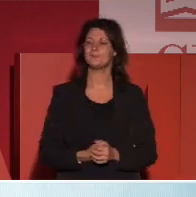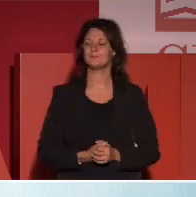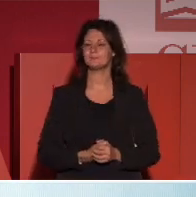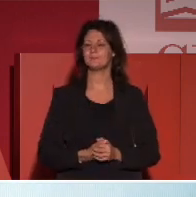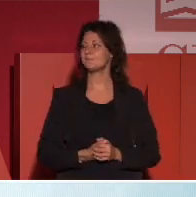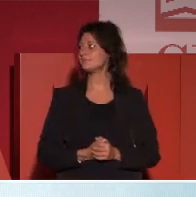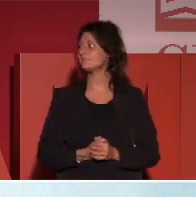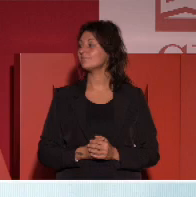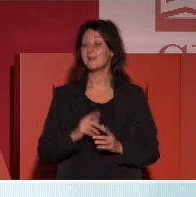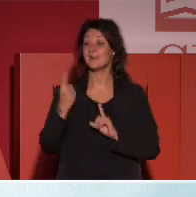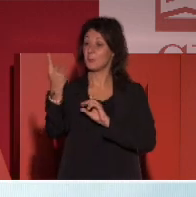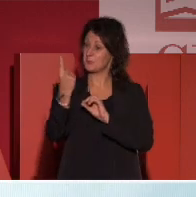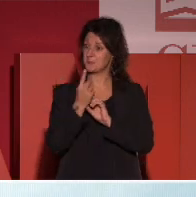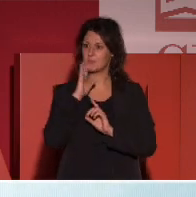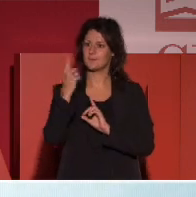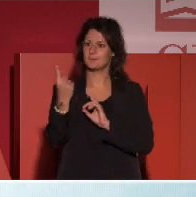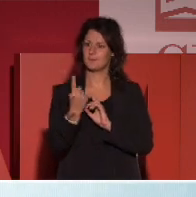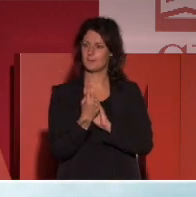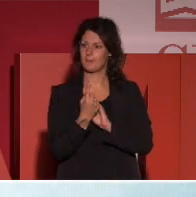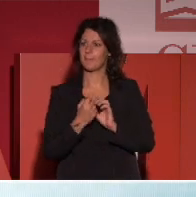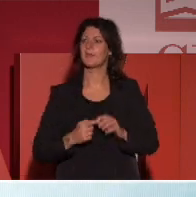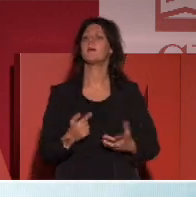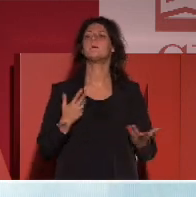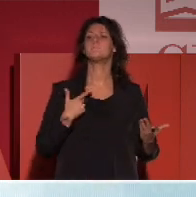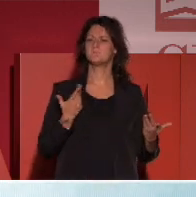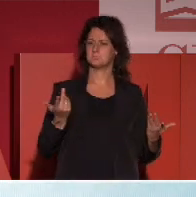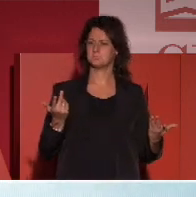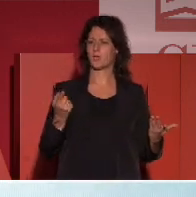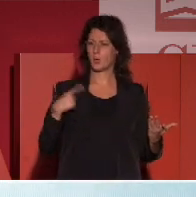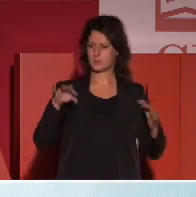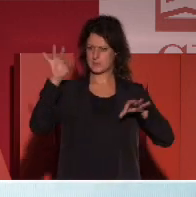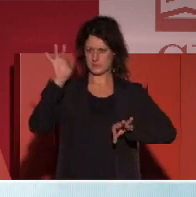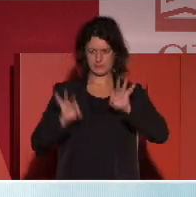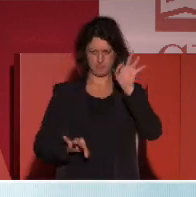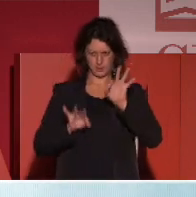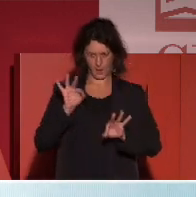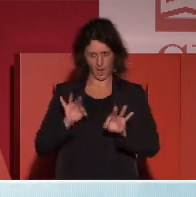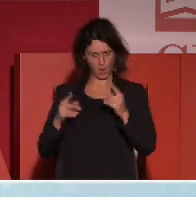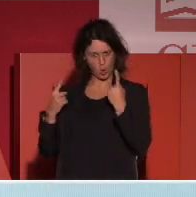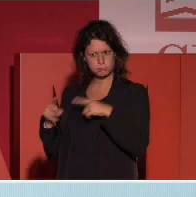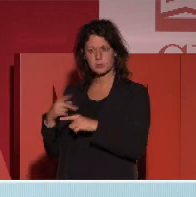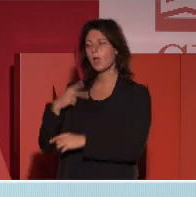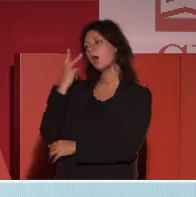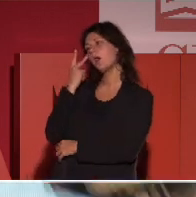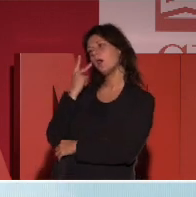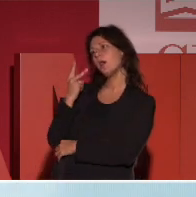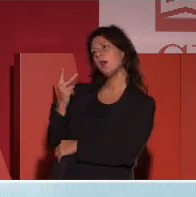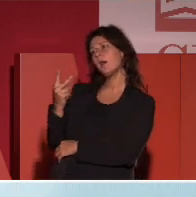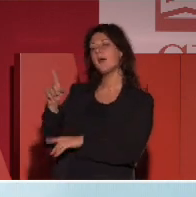roba e lui alla fine è venuto in camerino mi ha detto se vuoi te lo metto per iscritto fare questo spettacolo qui è come aver fatto il k2